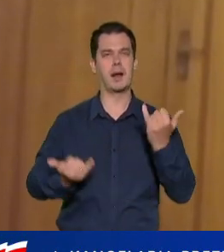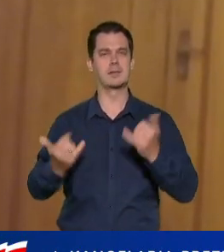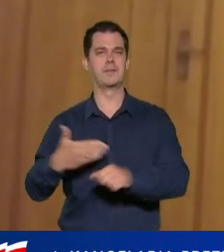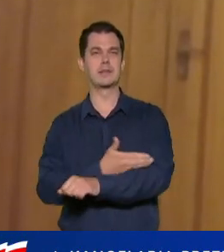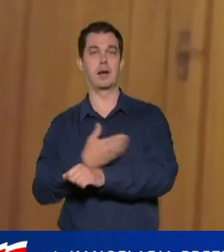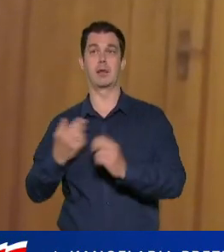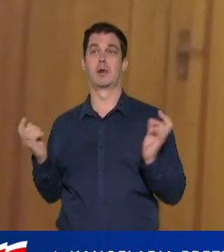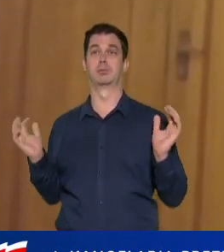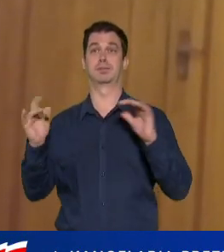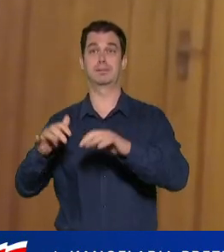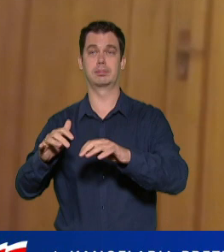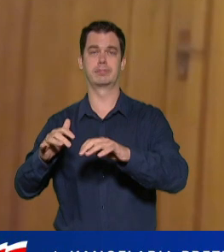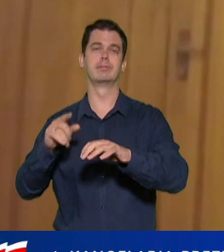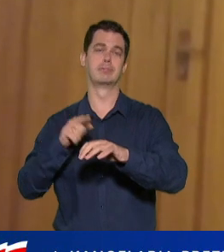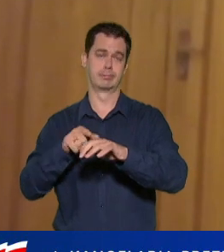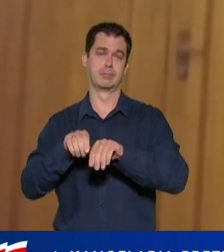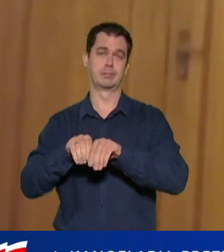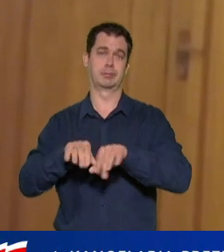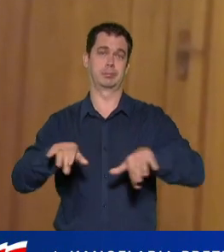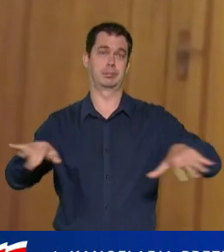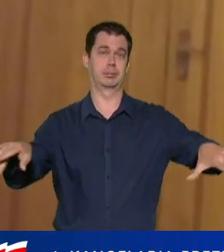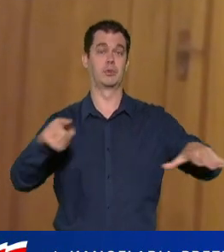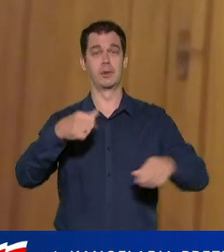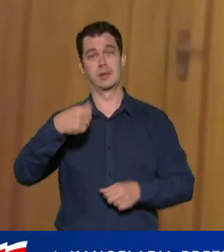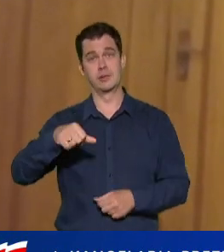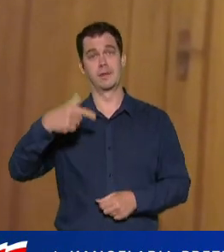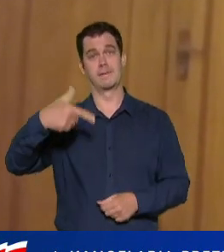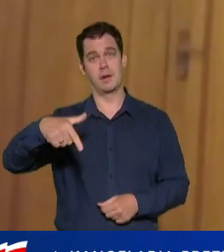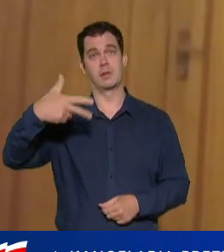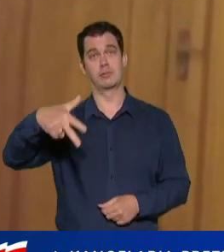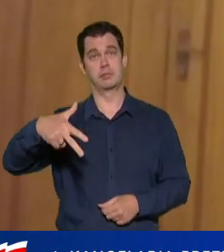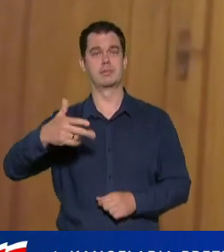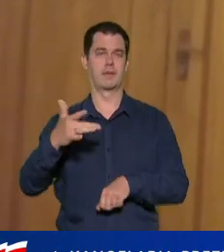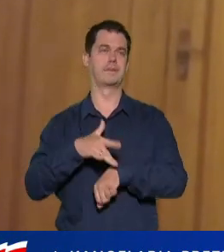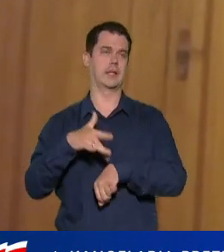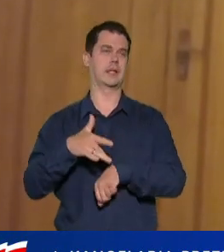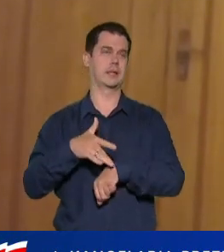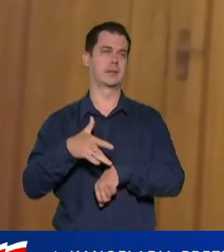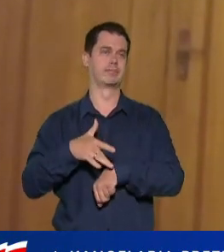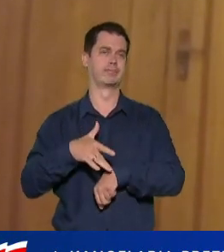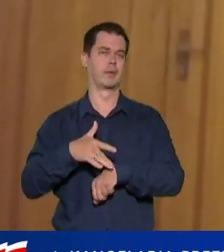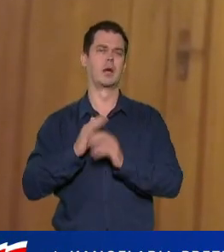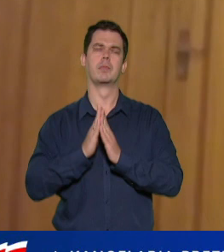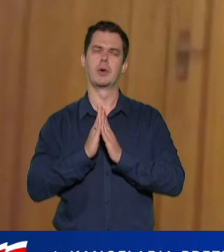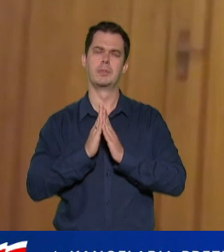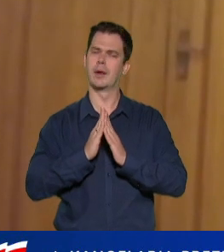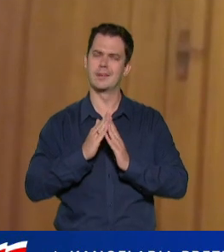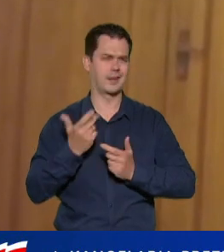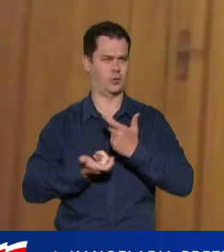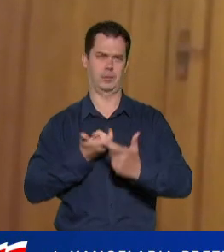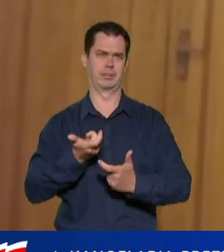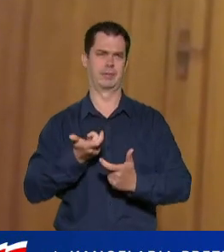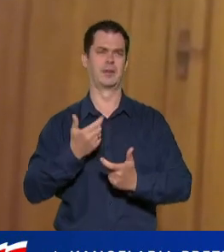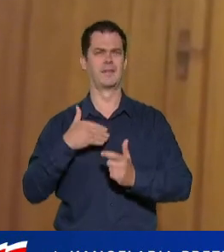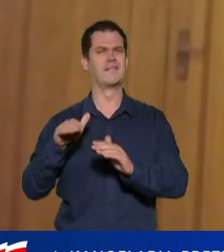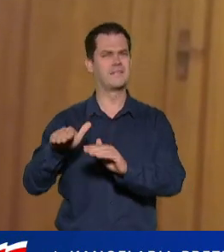może skutkować zakażeniami za tydzień, za dwa czy za trzy. Dlatego powstrzymajmy się od tego i ograniczmy wszelkie tego